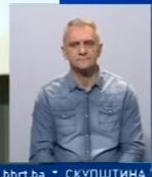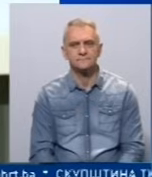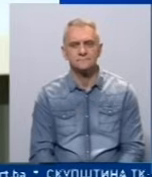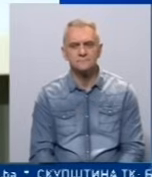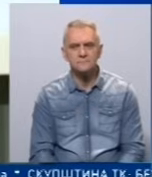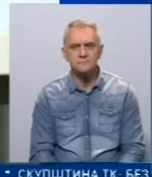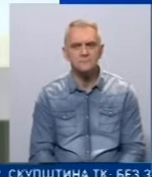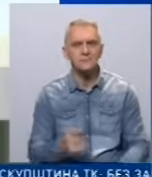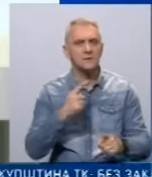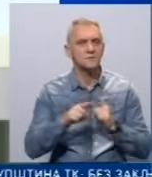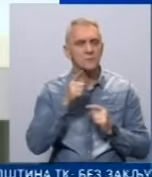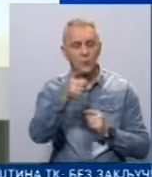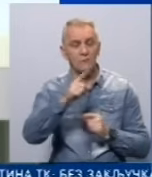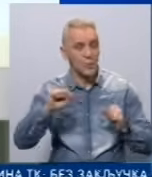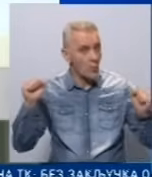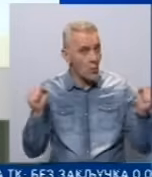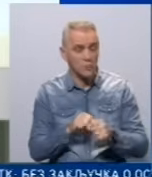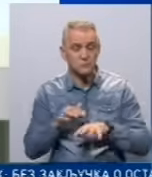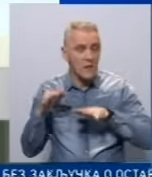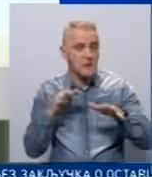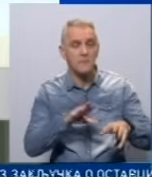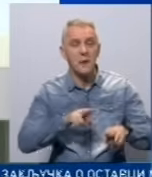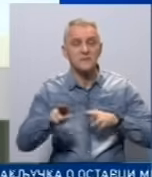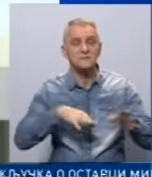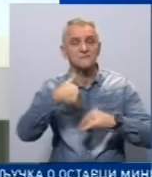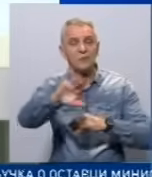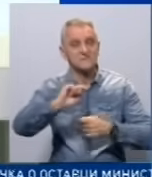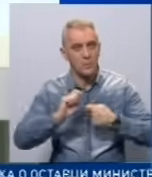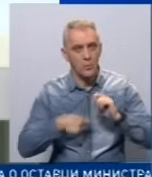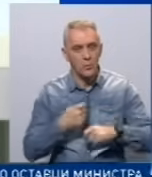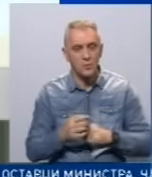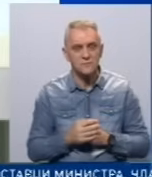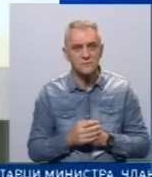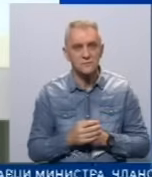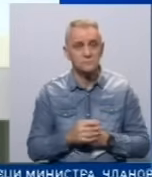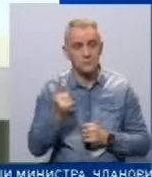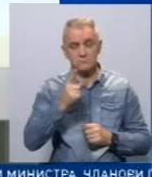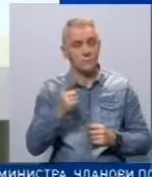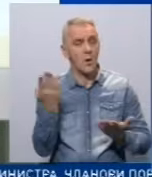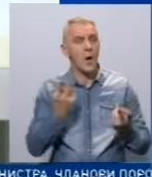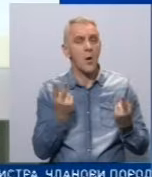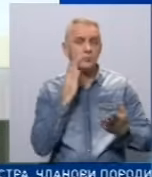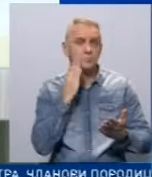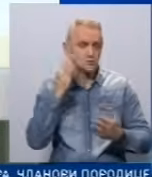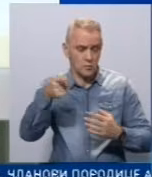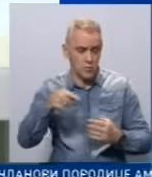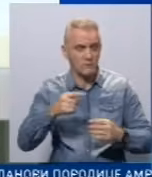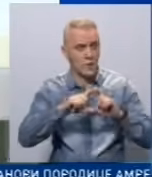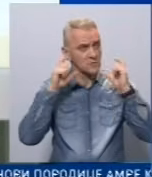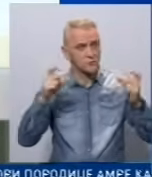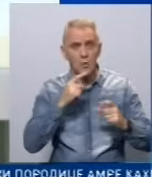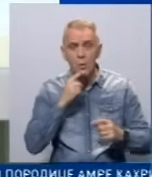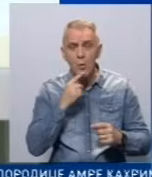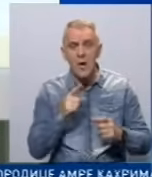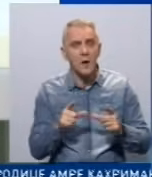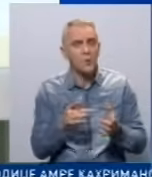Zato što je ovo ozbiljan napad na Ministarstvo vanjskih poslova, na kredibilitet ove institucije, koja se nalazi u